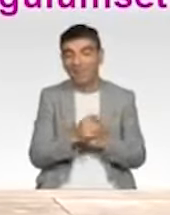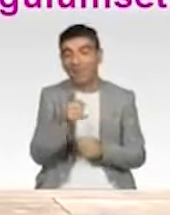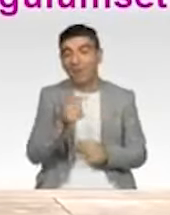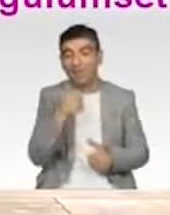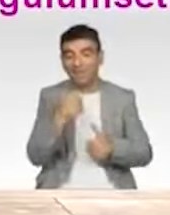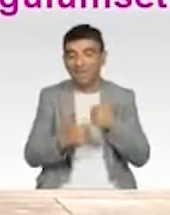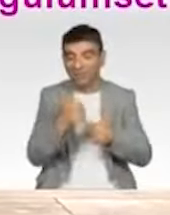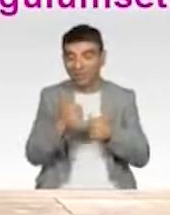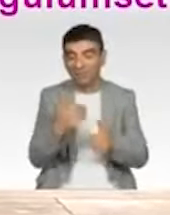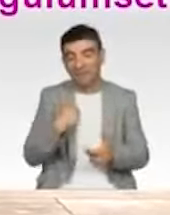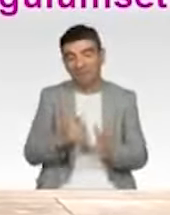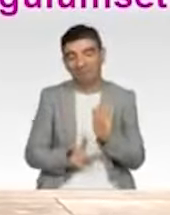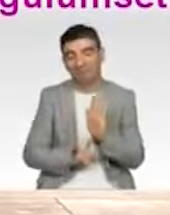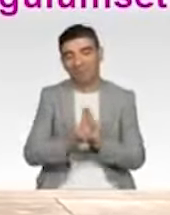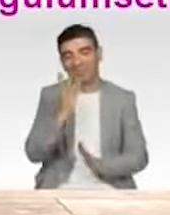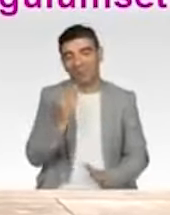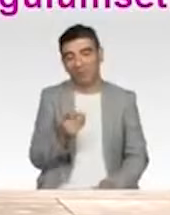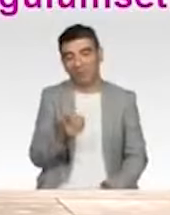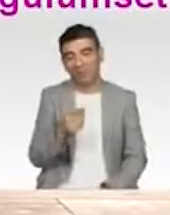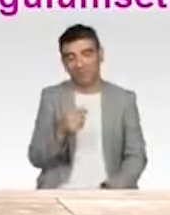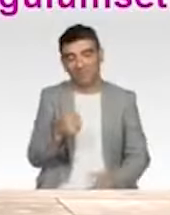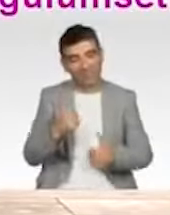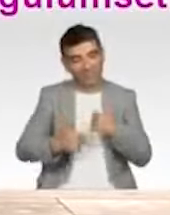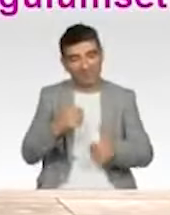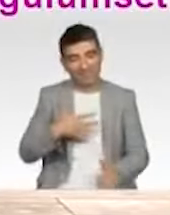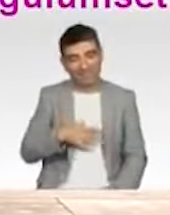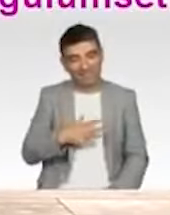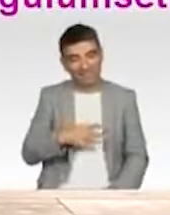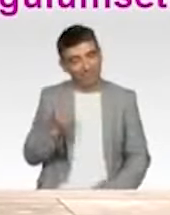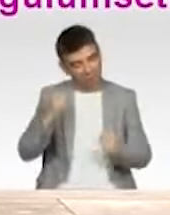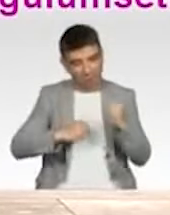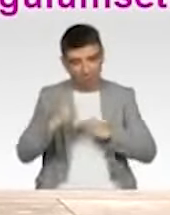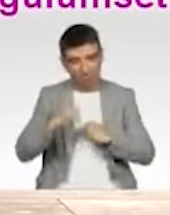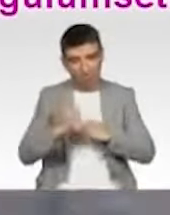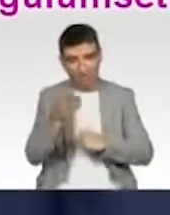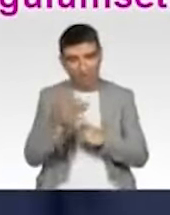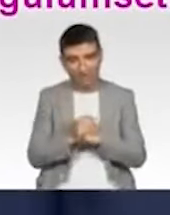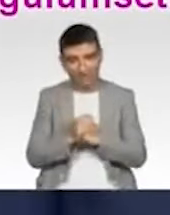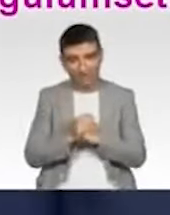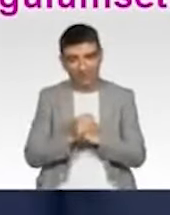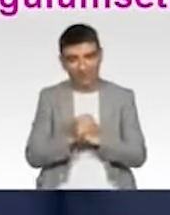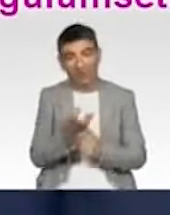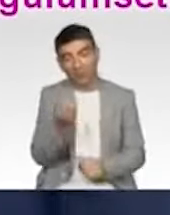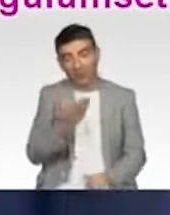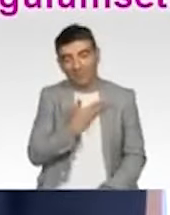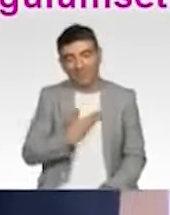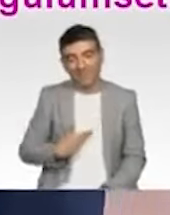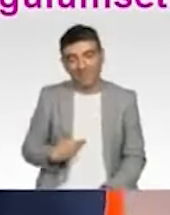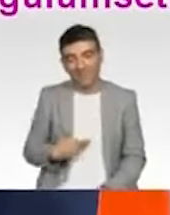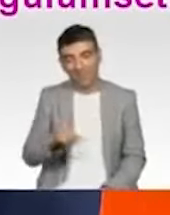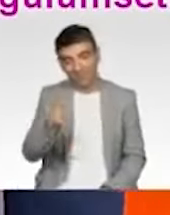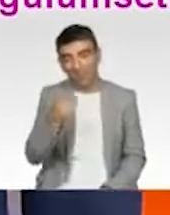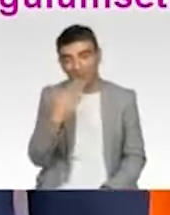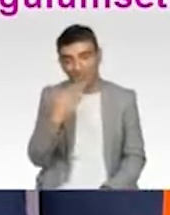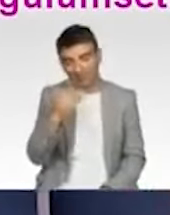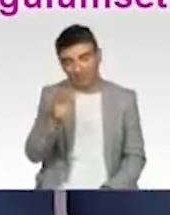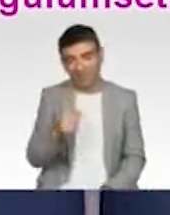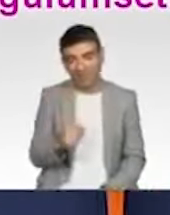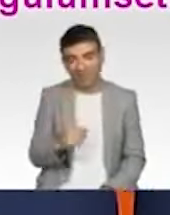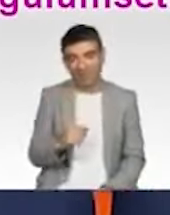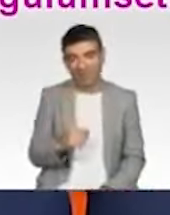biber yarışmasına hepsine galip geldim. Seninle istersen yarışmak isterim. Kapışırız. Vallahi o kadar şeysin. Çok severim tabii. Abi bulun acı. Bulun